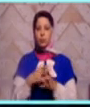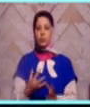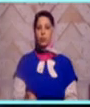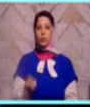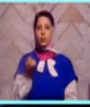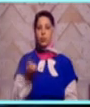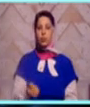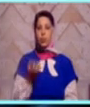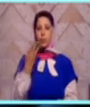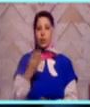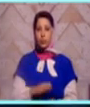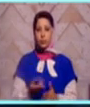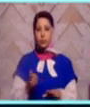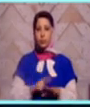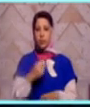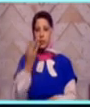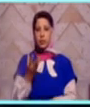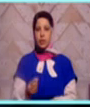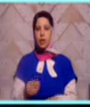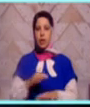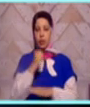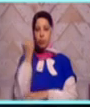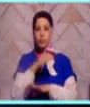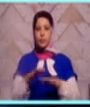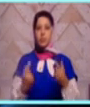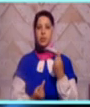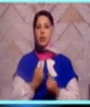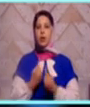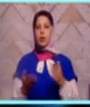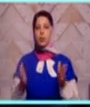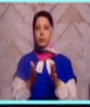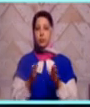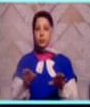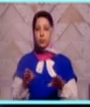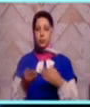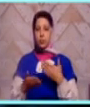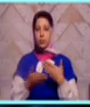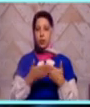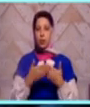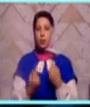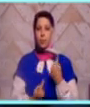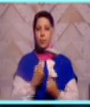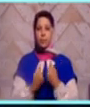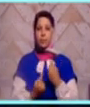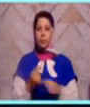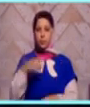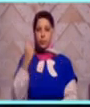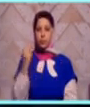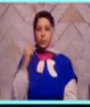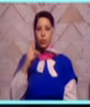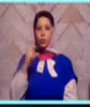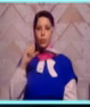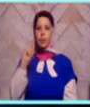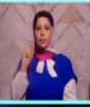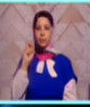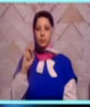الليل المتاخر على اغلب الطرق الزراعيه والسريعه والقريبه من المسطحات المائيه، وبتؤدي لانخفاض في الرؤيه الافقيه على الطرق، لكن هي سرعان